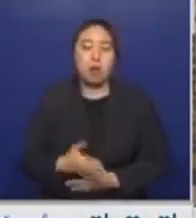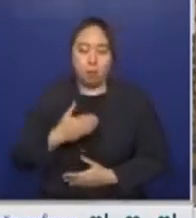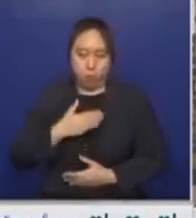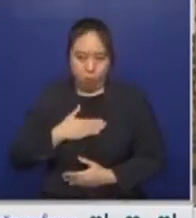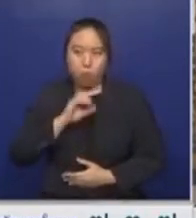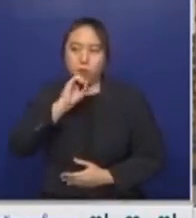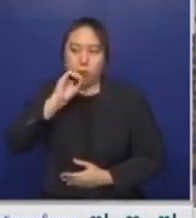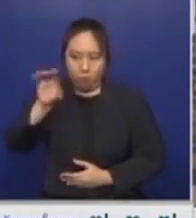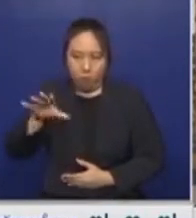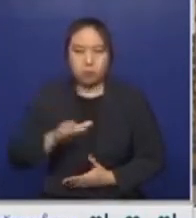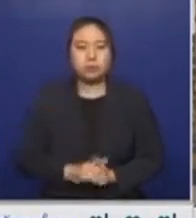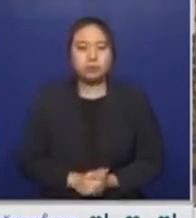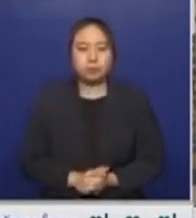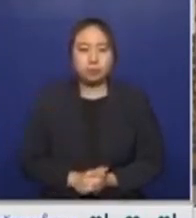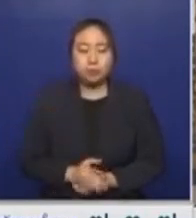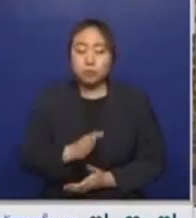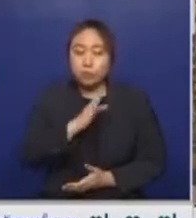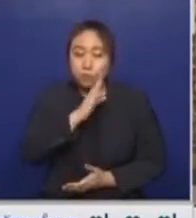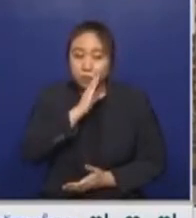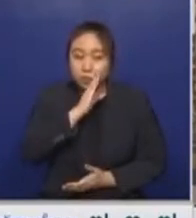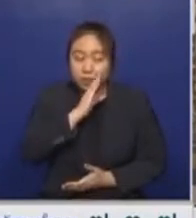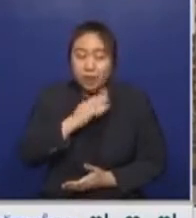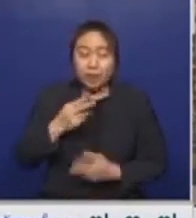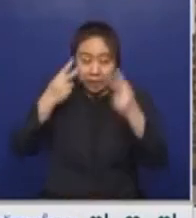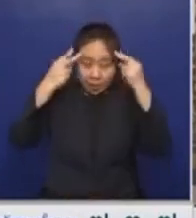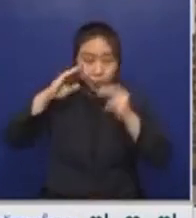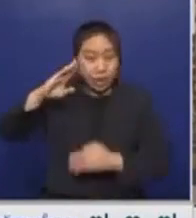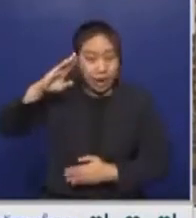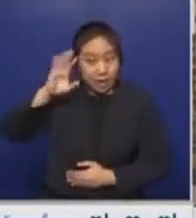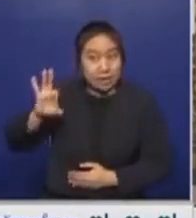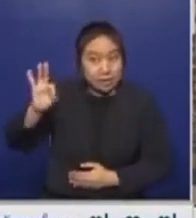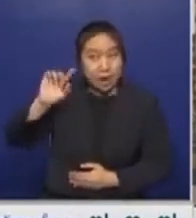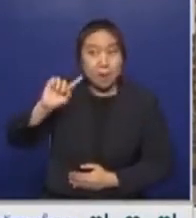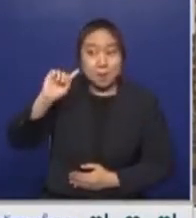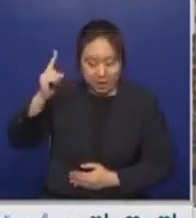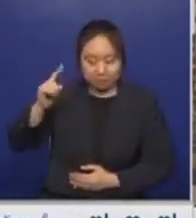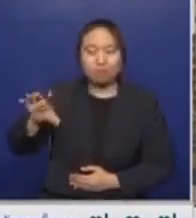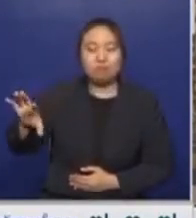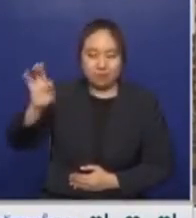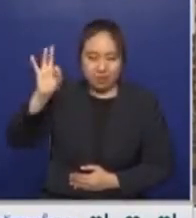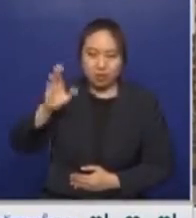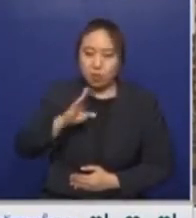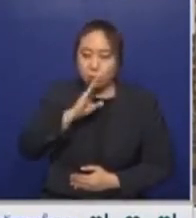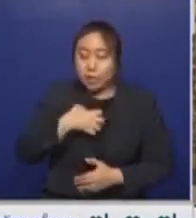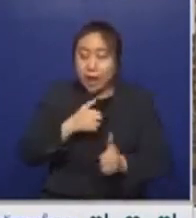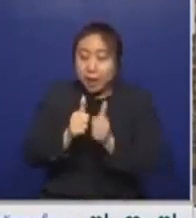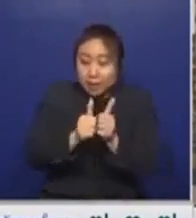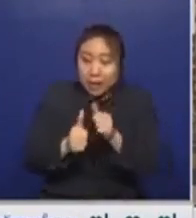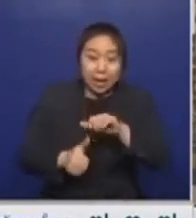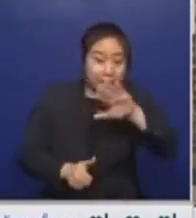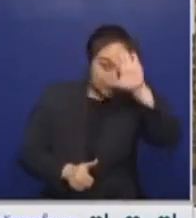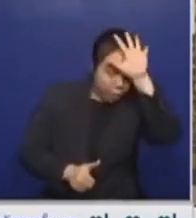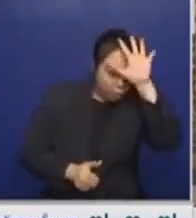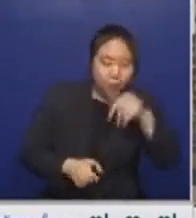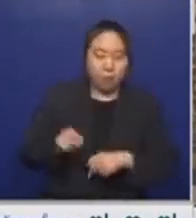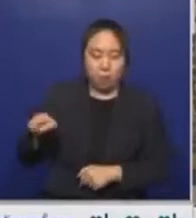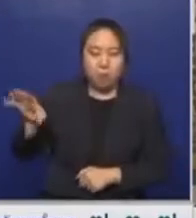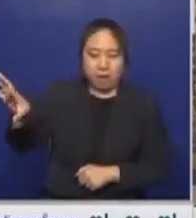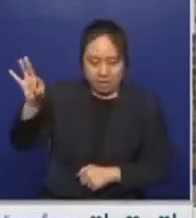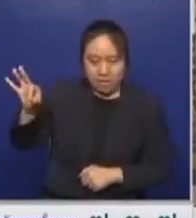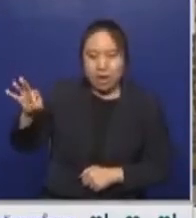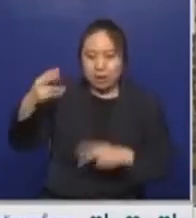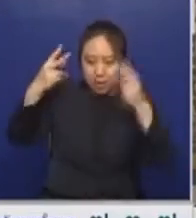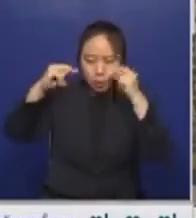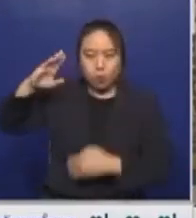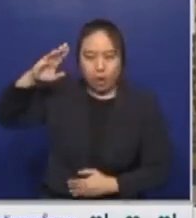ครับถ้าจะเลือกพลเอกประยุทธ์อีกเนี่ยครับก็คงเลือกครับถ้าไปให้มาแข่งกับธนาธรเนี่ยผมต้องเลือกพลเอกประยุทธ์ครับ อย่าไปเอ่ยชื่อคนน